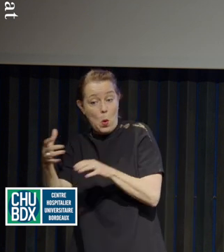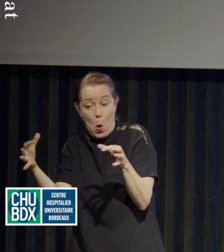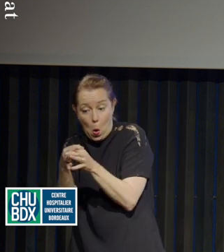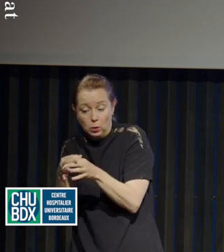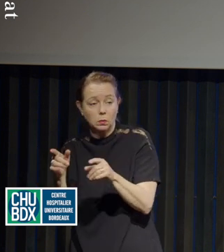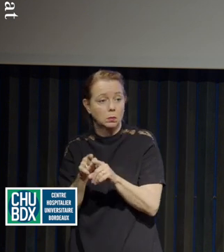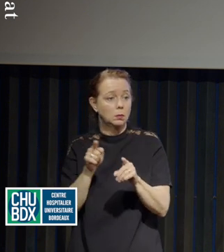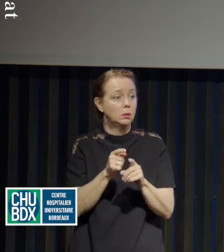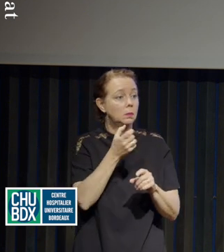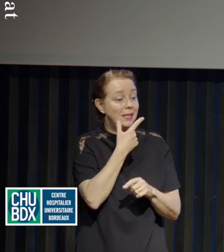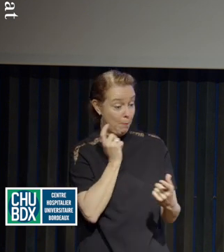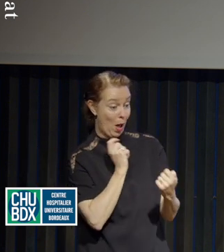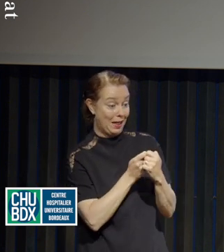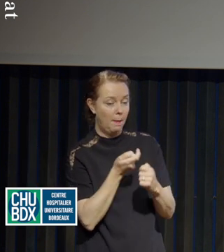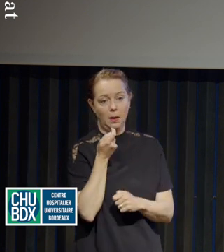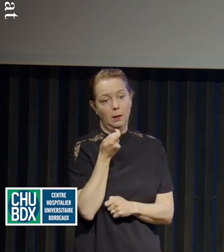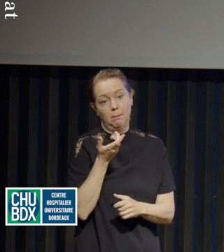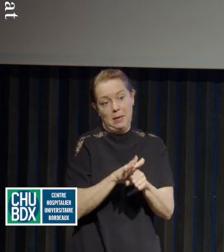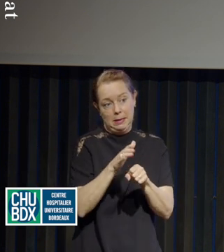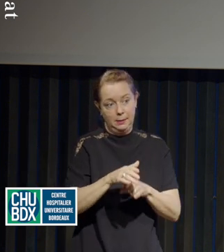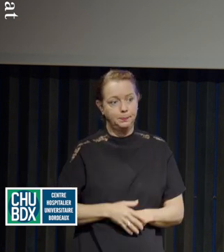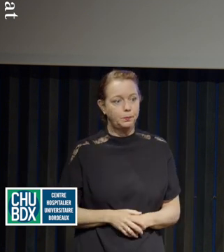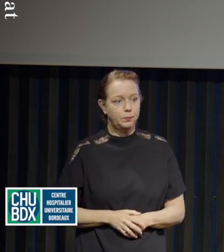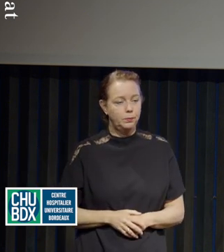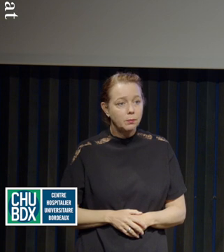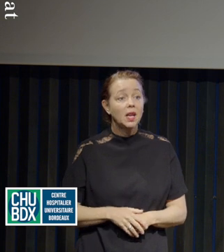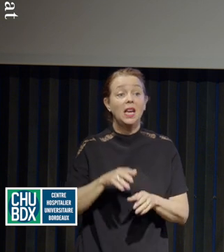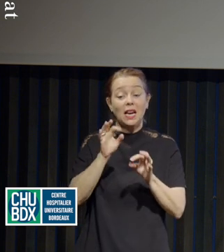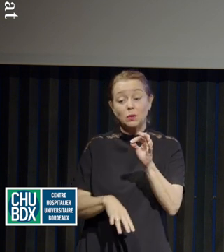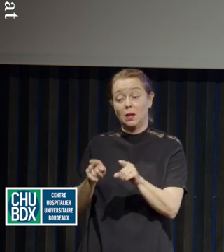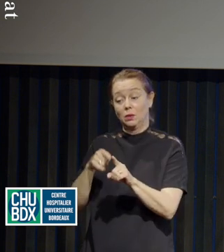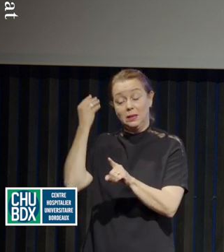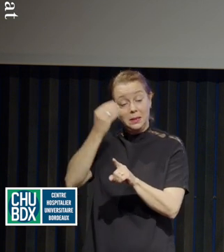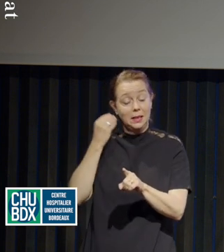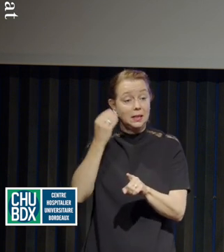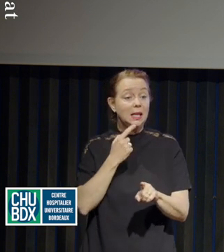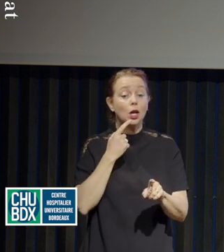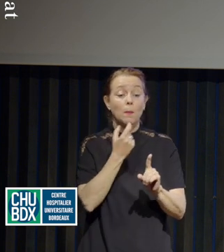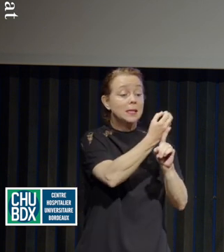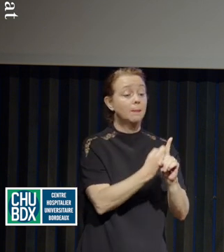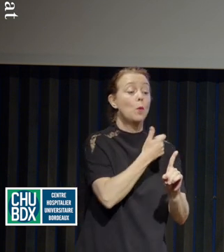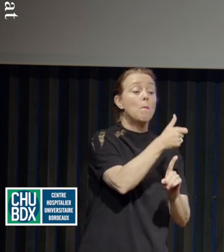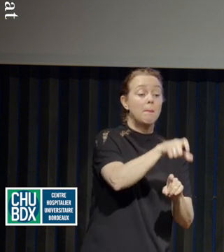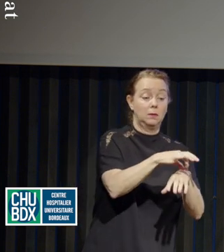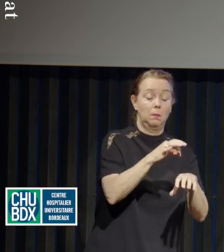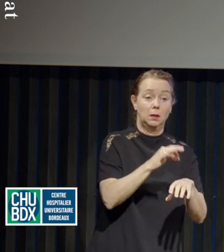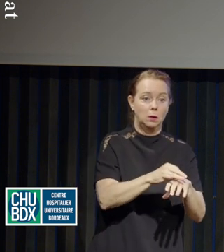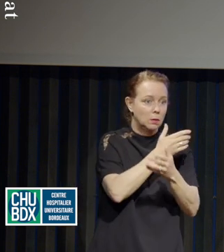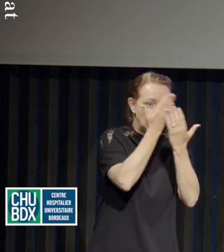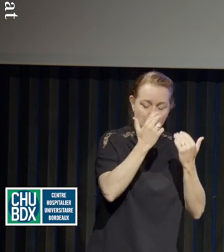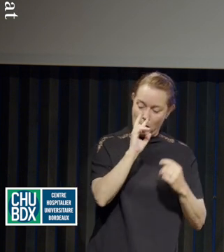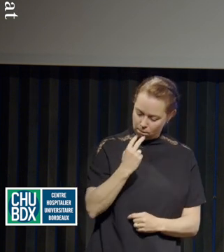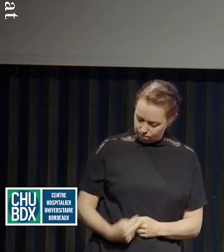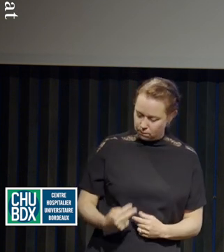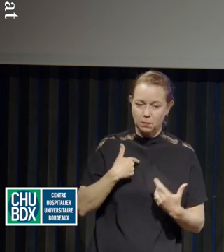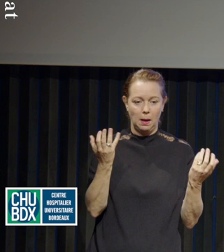pointe. Il existe également un retard des soins psychiatriques puisque les symptômes sont méconnus par les patients et leur entourage. Ils vont